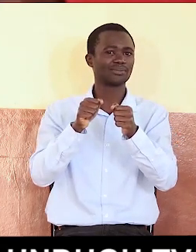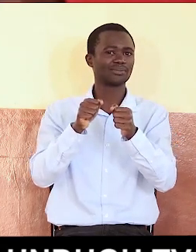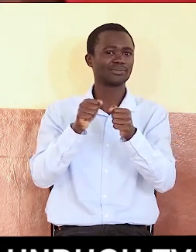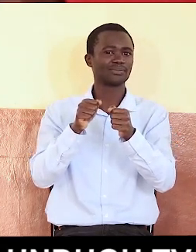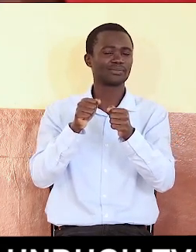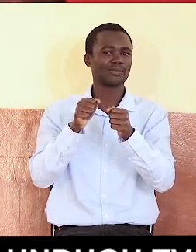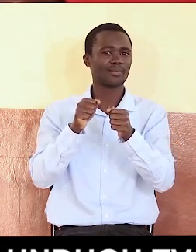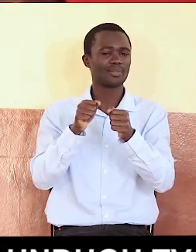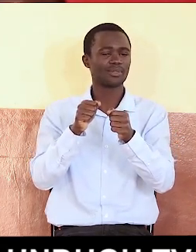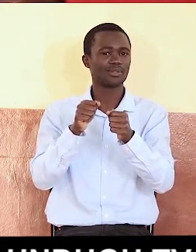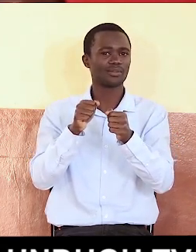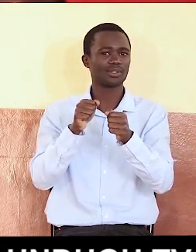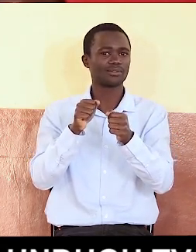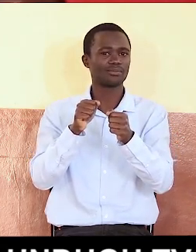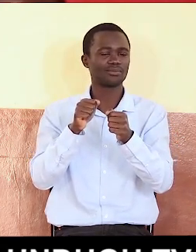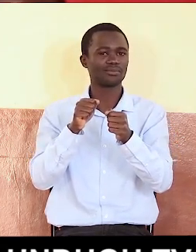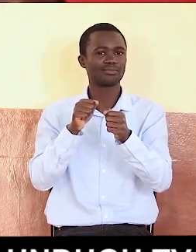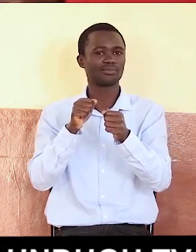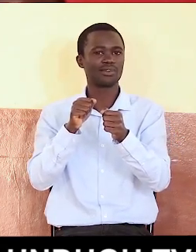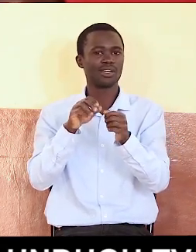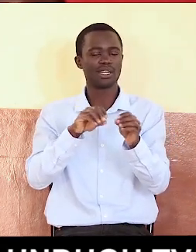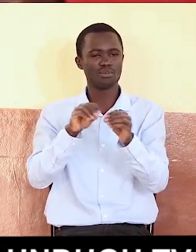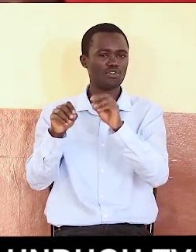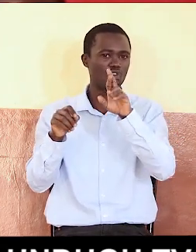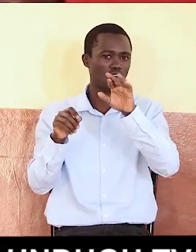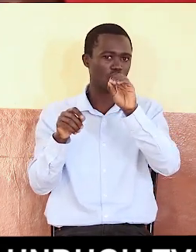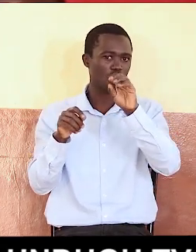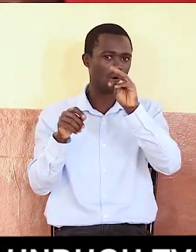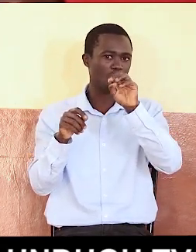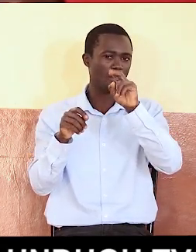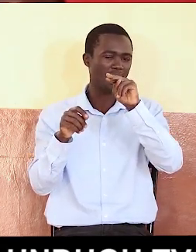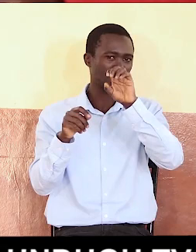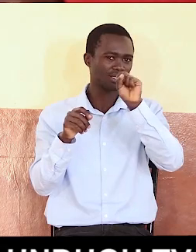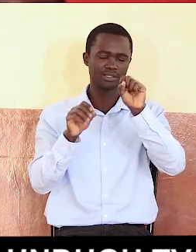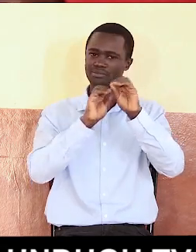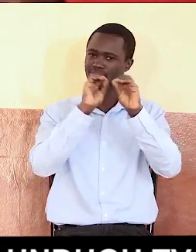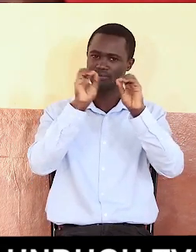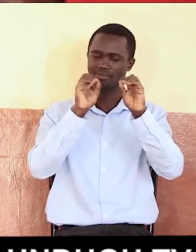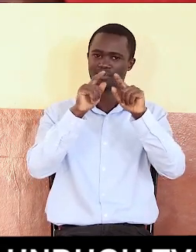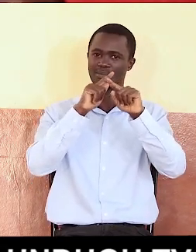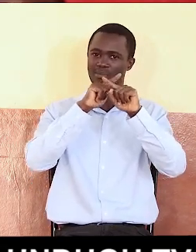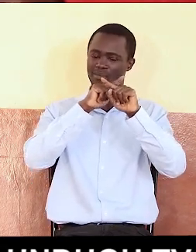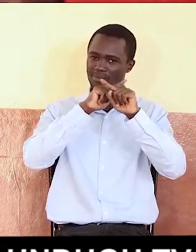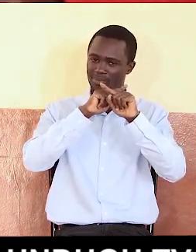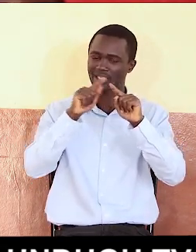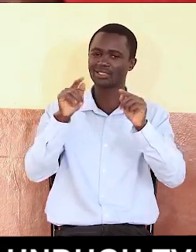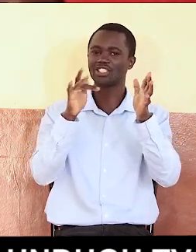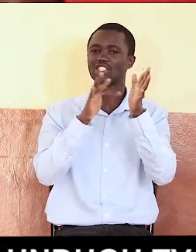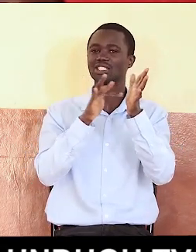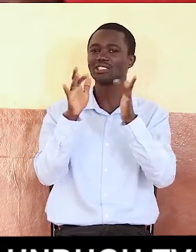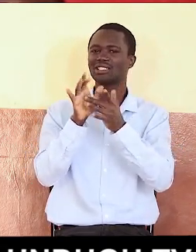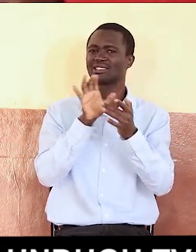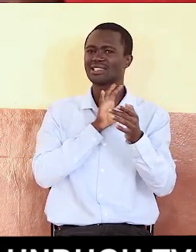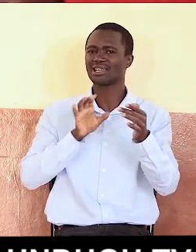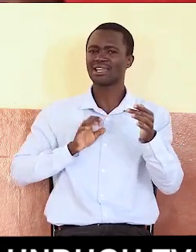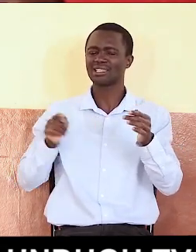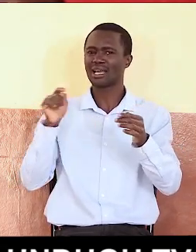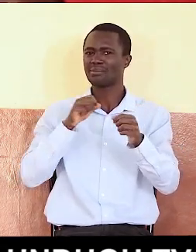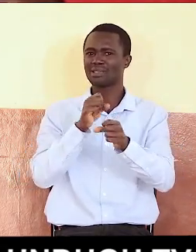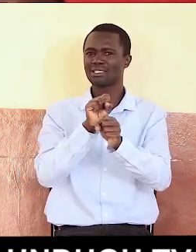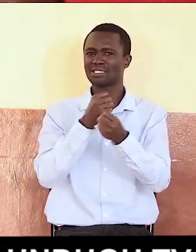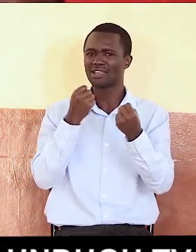wa Warumi kati yao na kuwaweka huru. Yesu akuja kutuweka huru kwa njia hiyo.